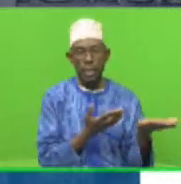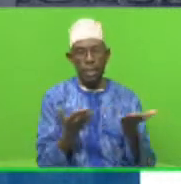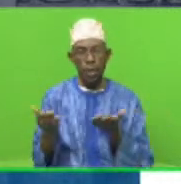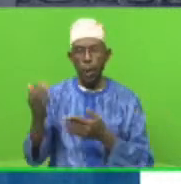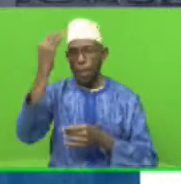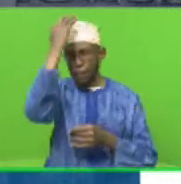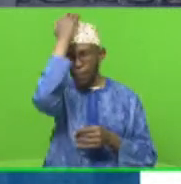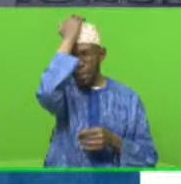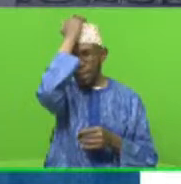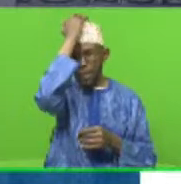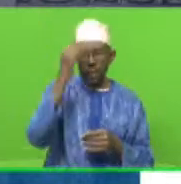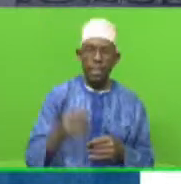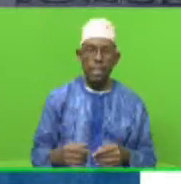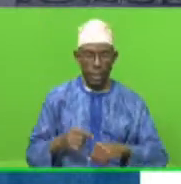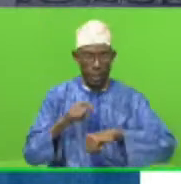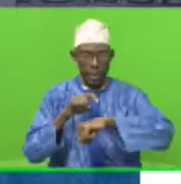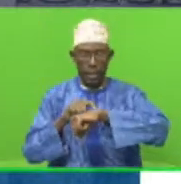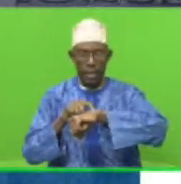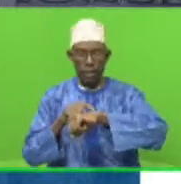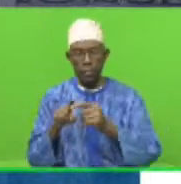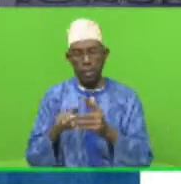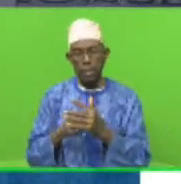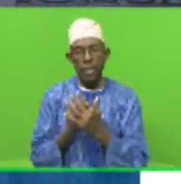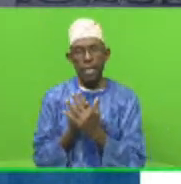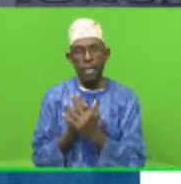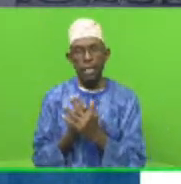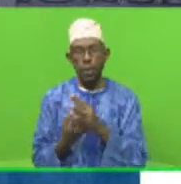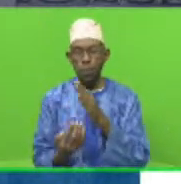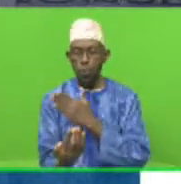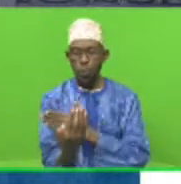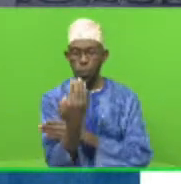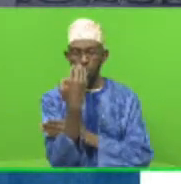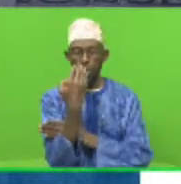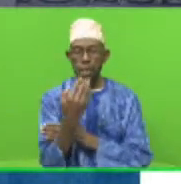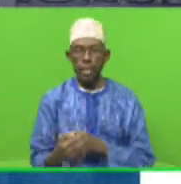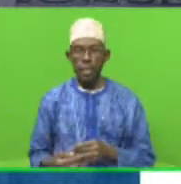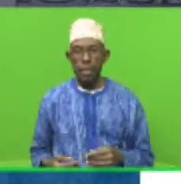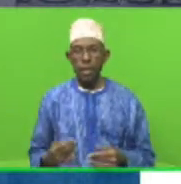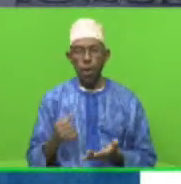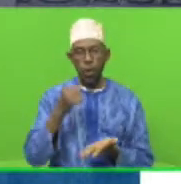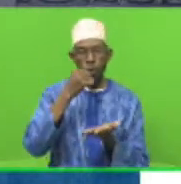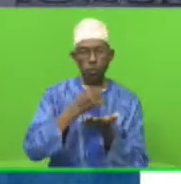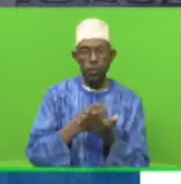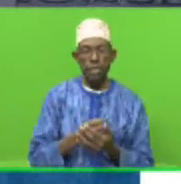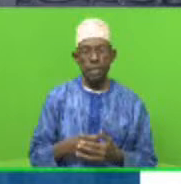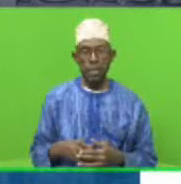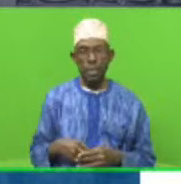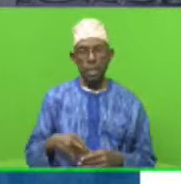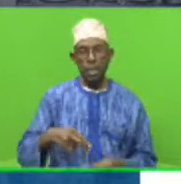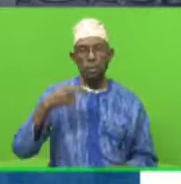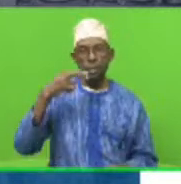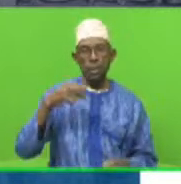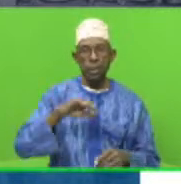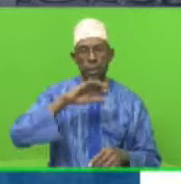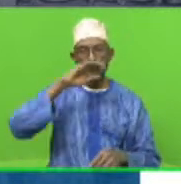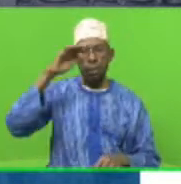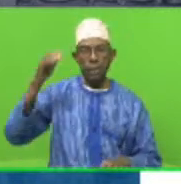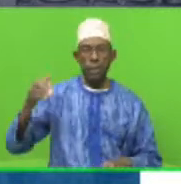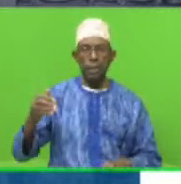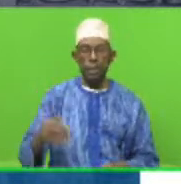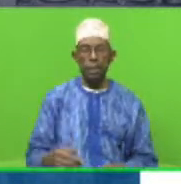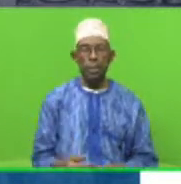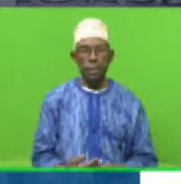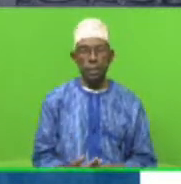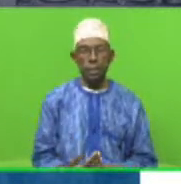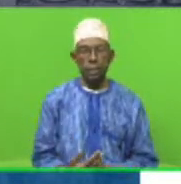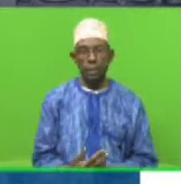ya Jumatatu kuanzia saa 3 asubuhi katika ofisi zao pale Upper Hill. Sheikh,